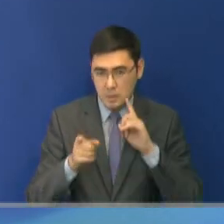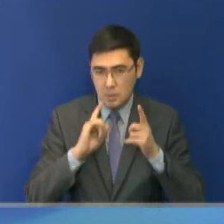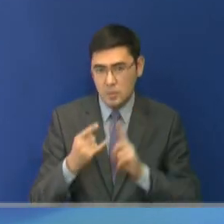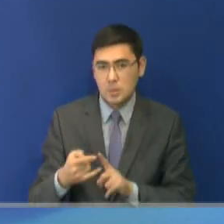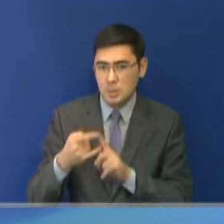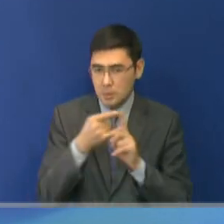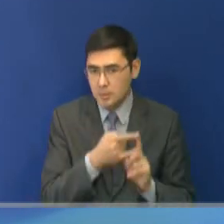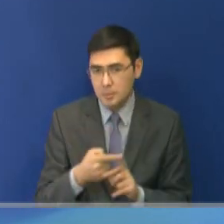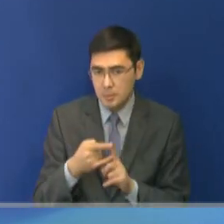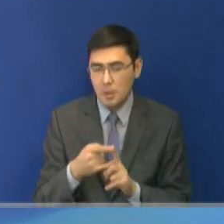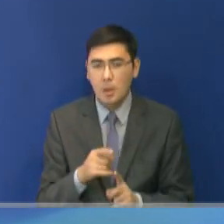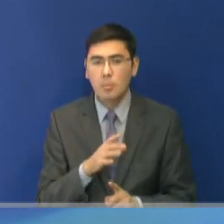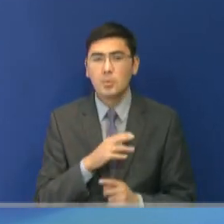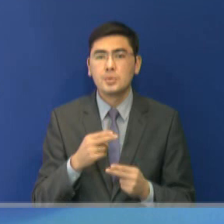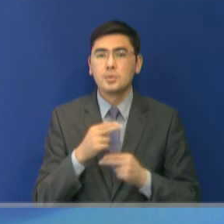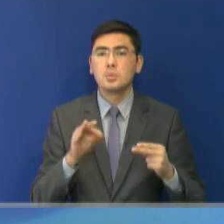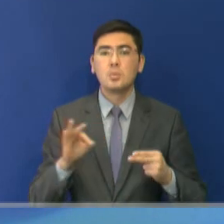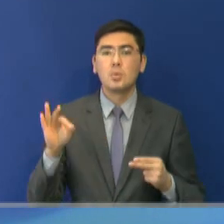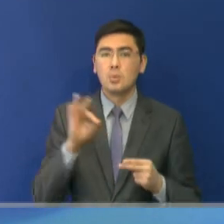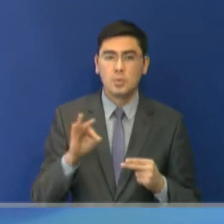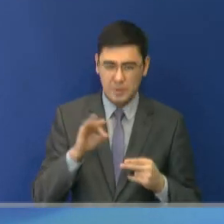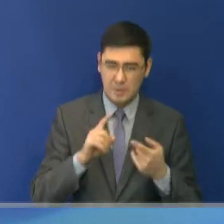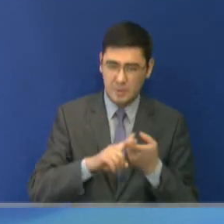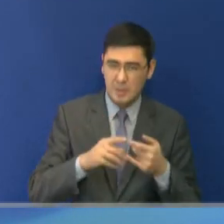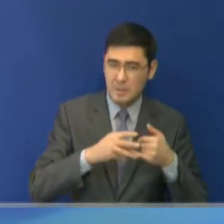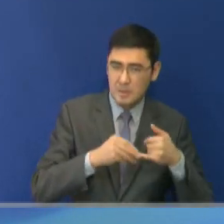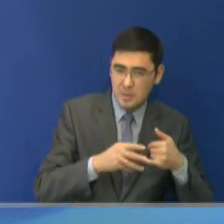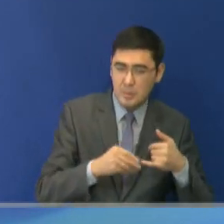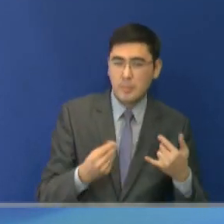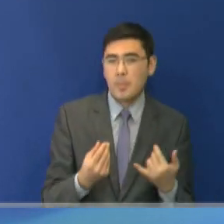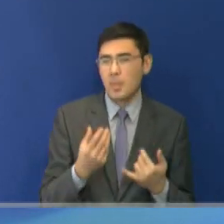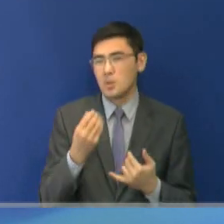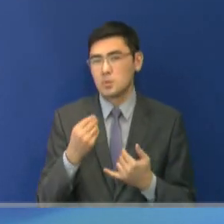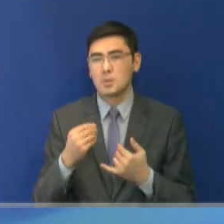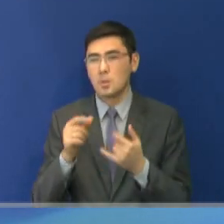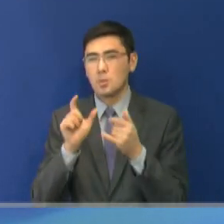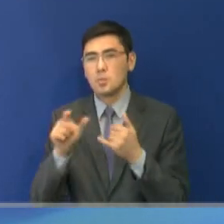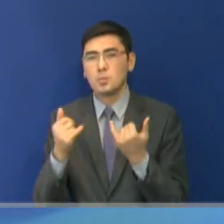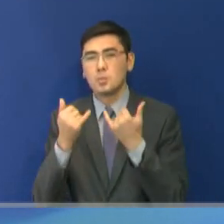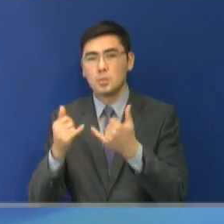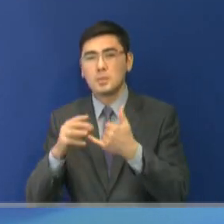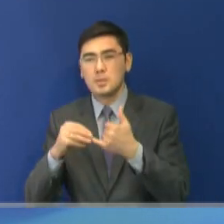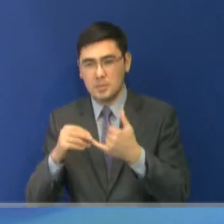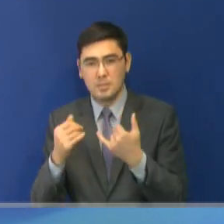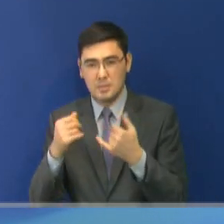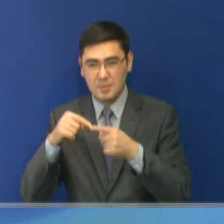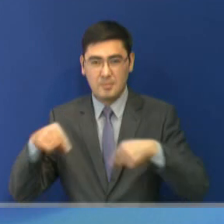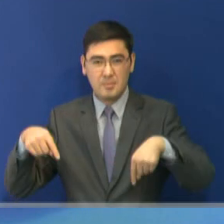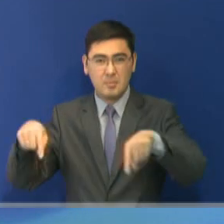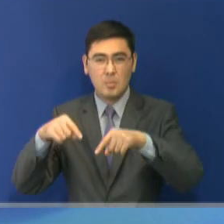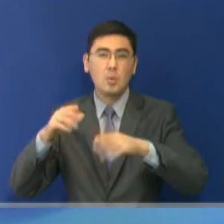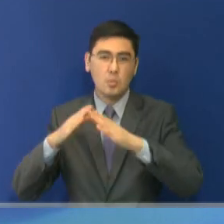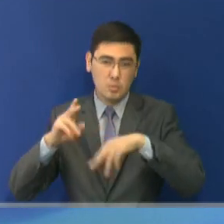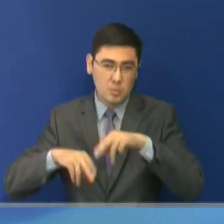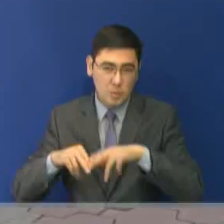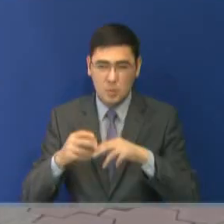выступления были затронуты вопросы, касающиеся земельных отношений, отвода земель под индивидуальное жилищное строительство и ряд других актуальных проблем